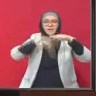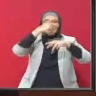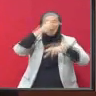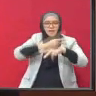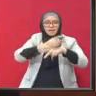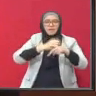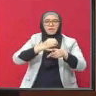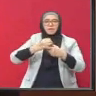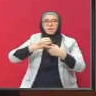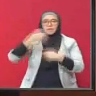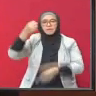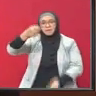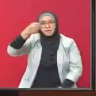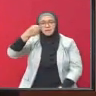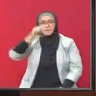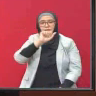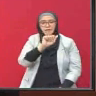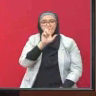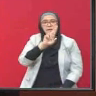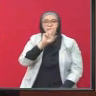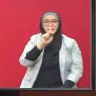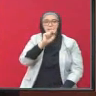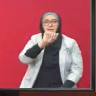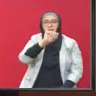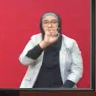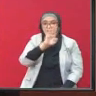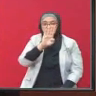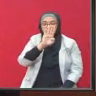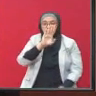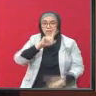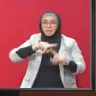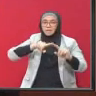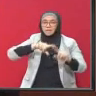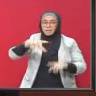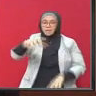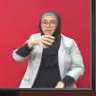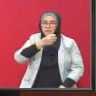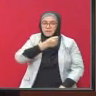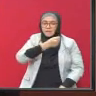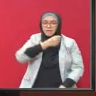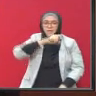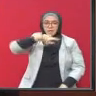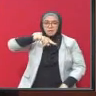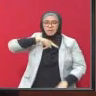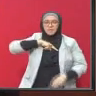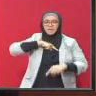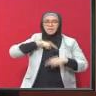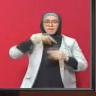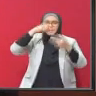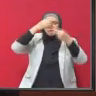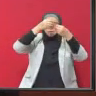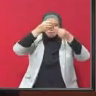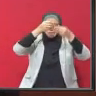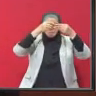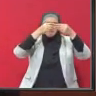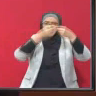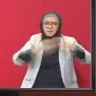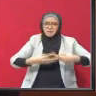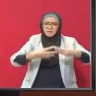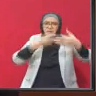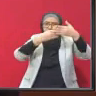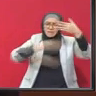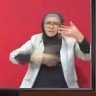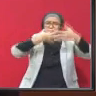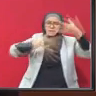pegangan akik negara Malaysia tetap keep namun pemilikan dan sebarang butiran dalam rekor tersebut masih di dalam